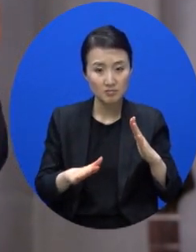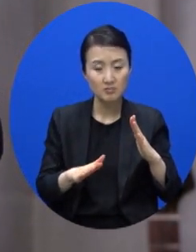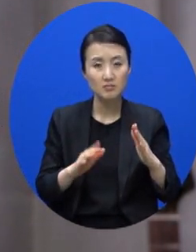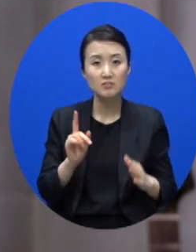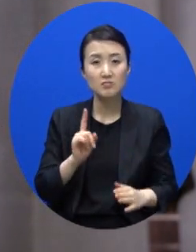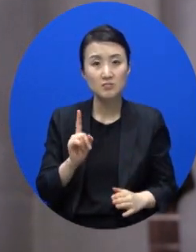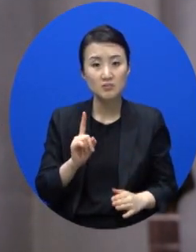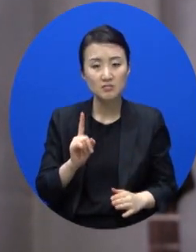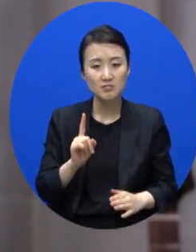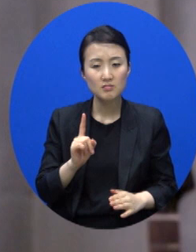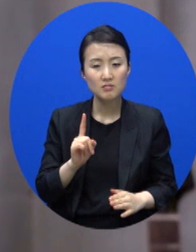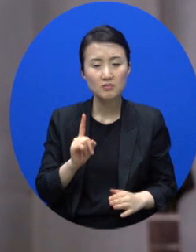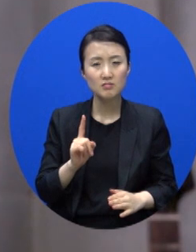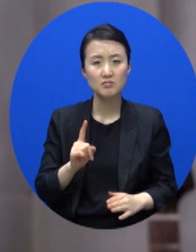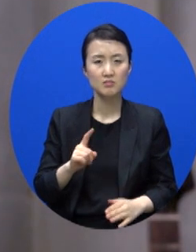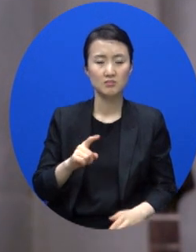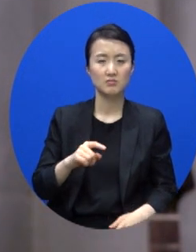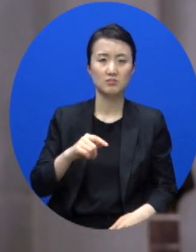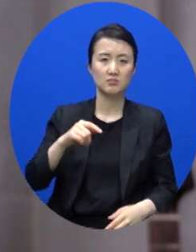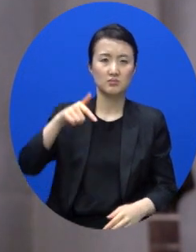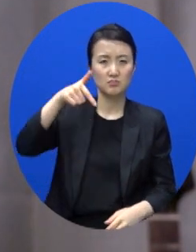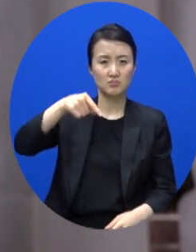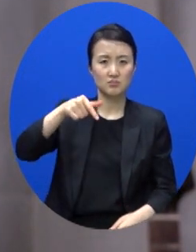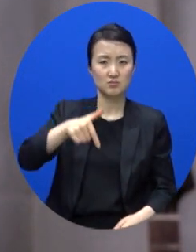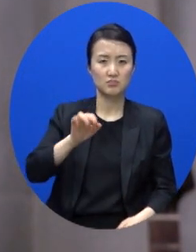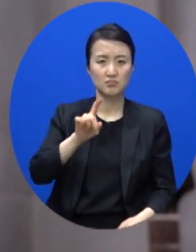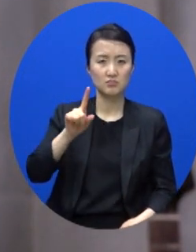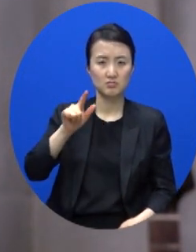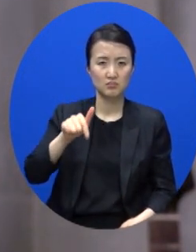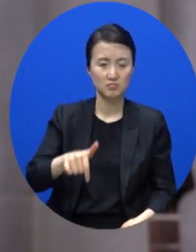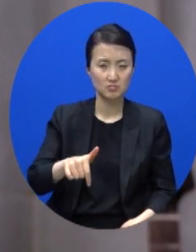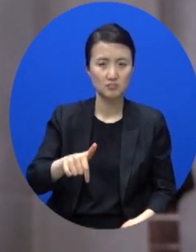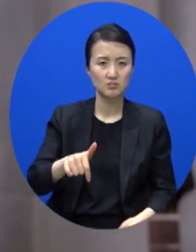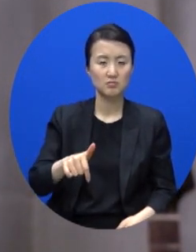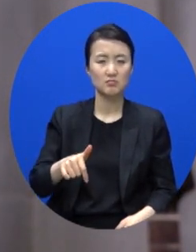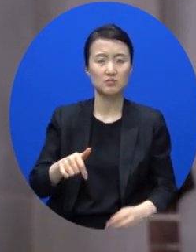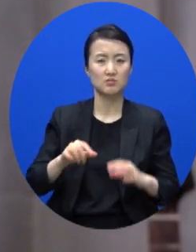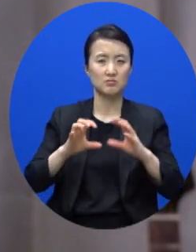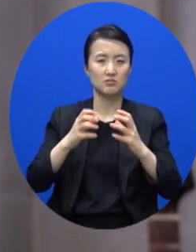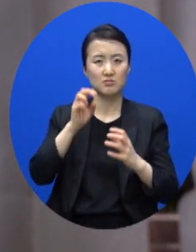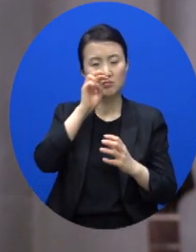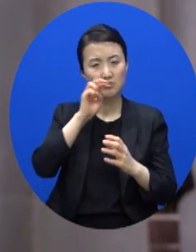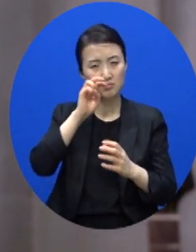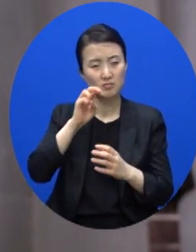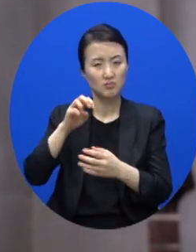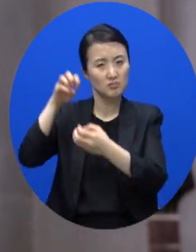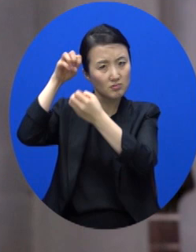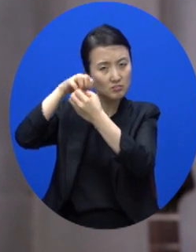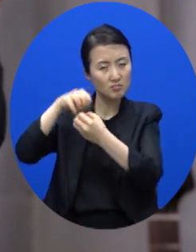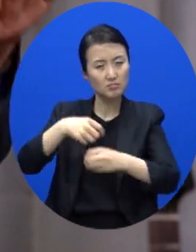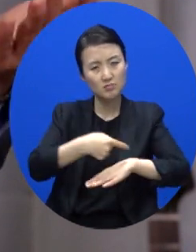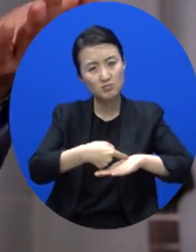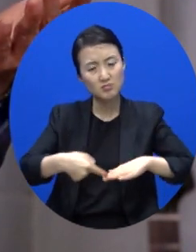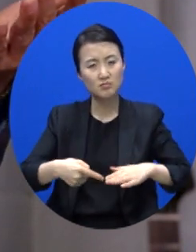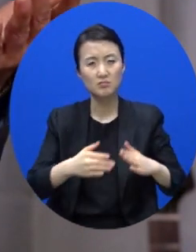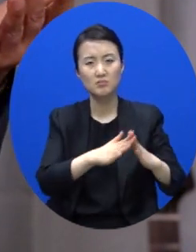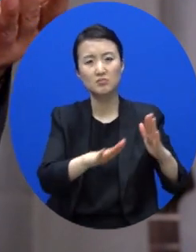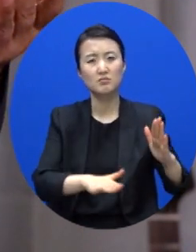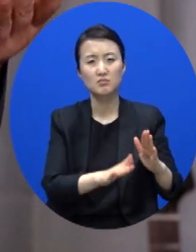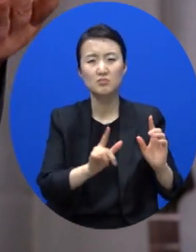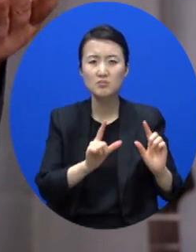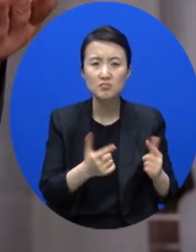그러면은 저를 버텨줄 수 있는 분이 저희 스승님인데 이제 그분이